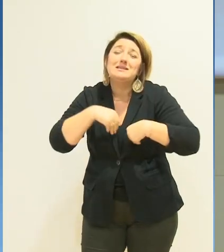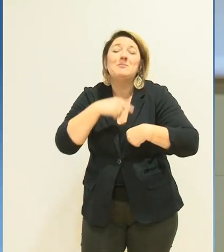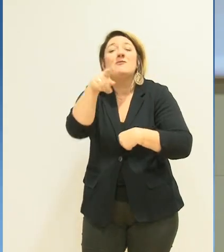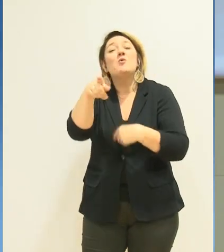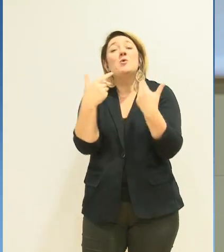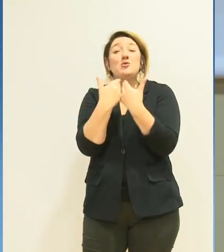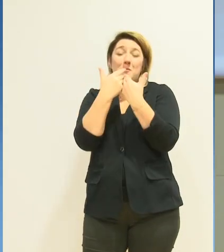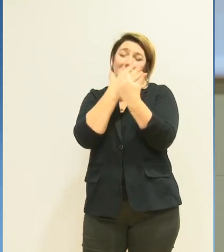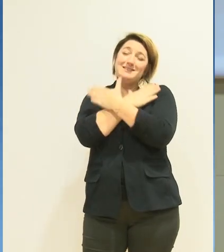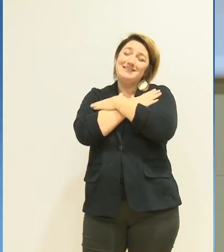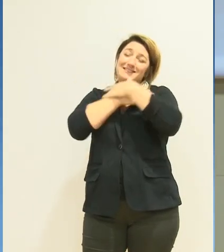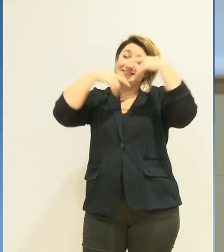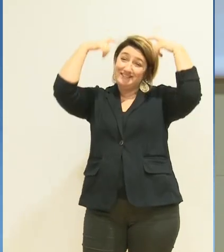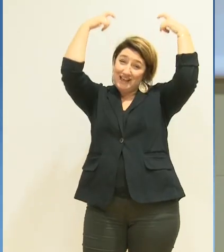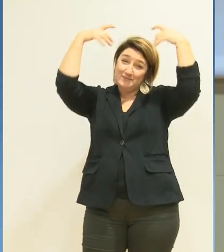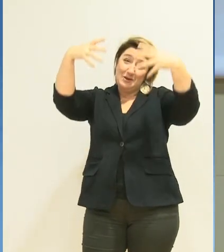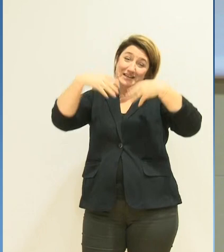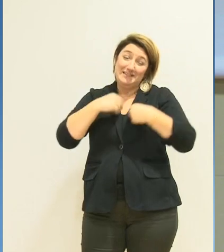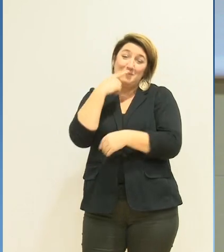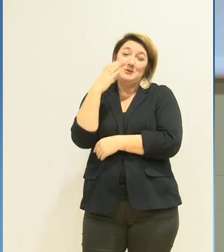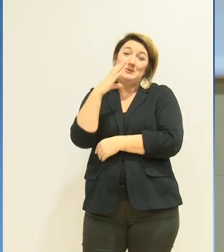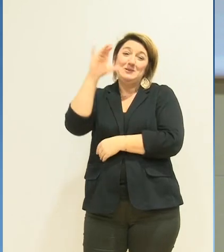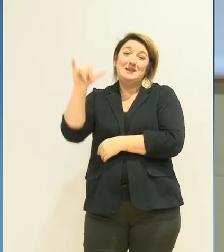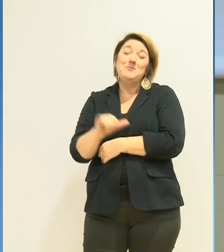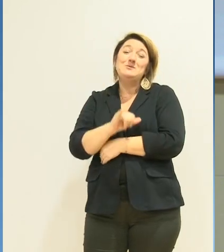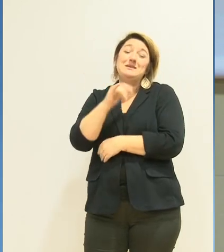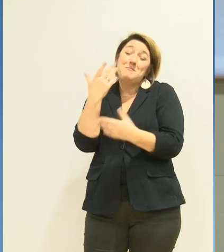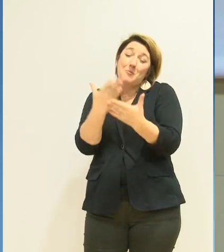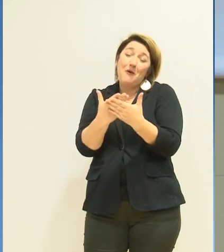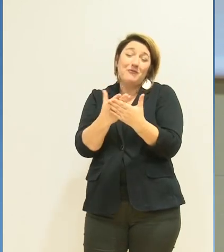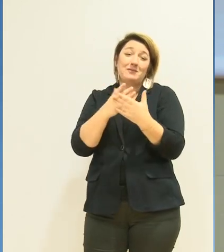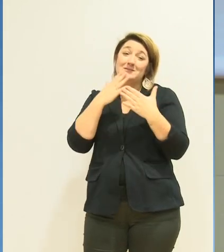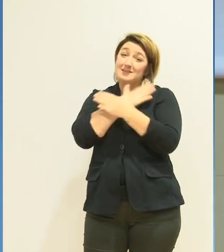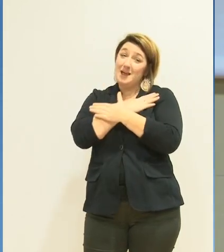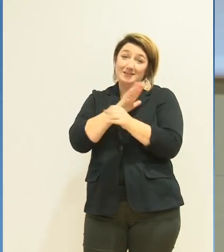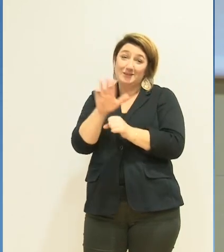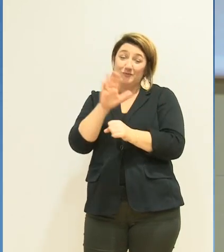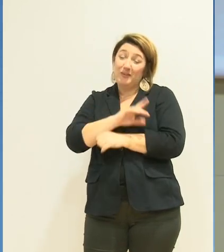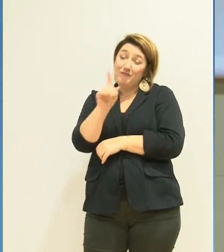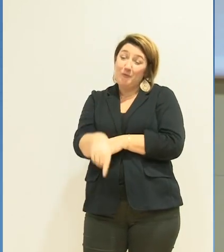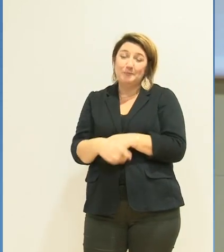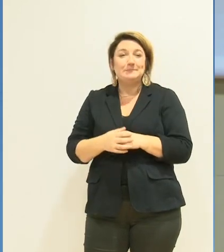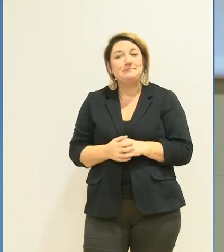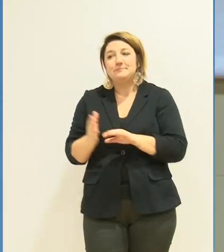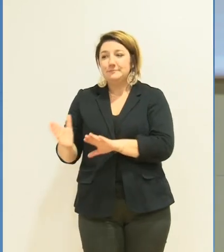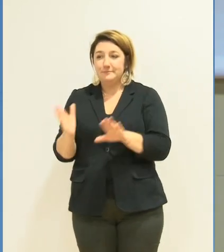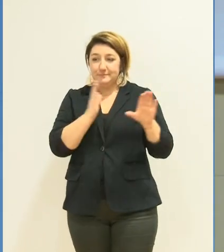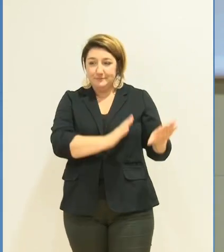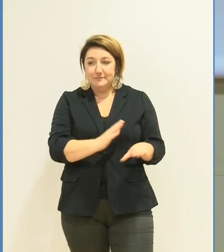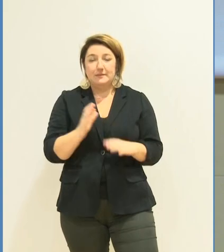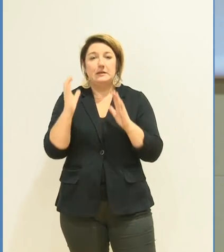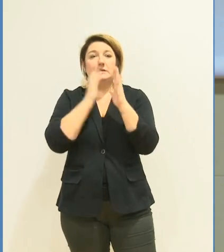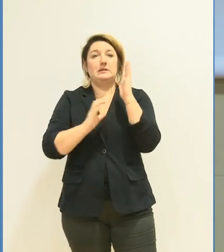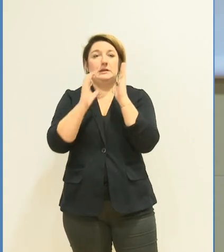sages j'y accède monsieur chamussy voyez suffit d'être sage nous passons maintenant à la délibération numéro